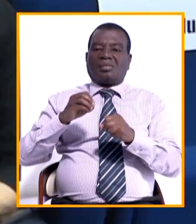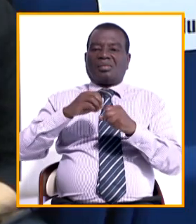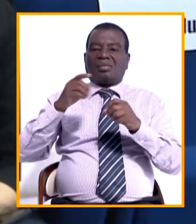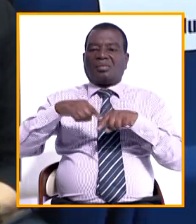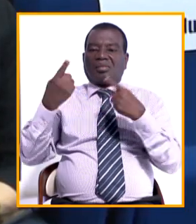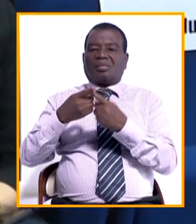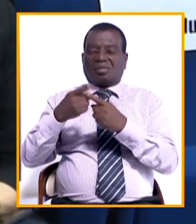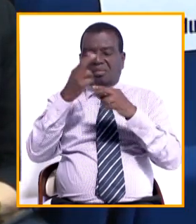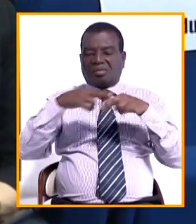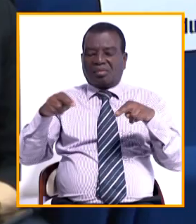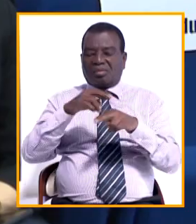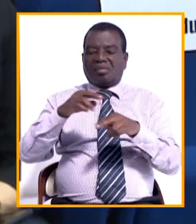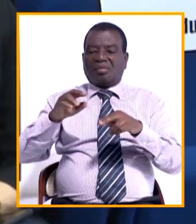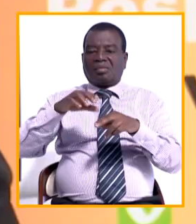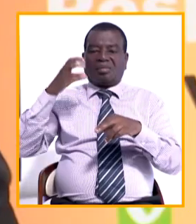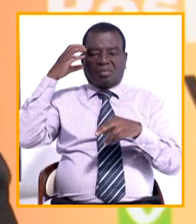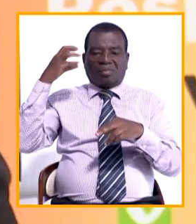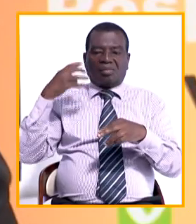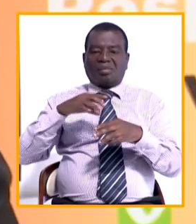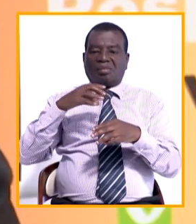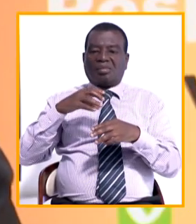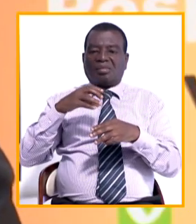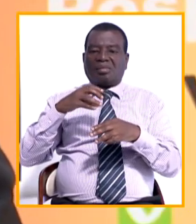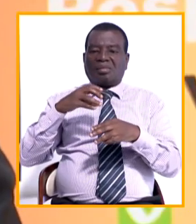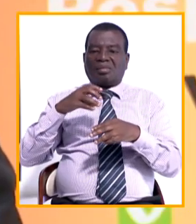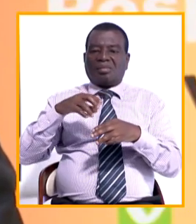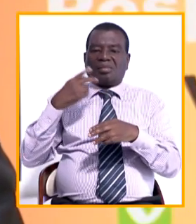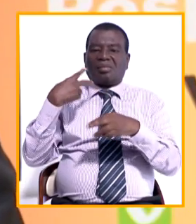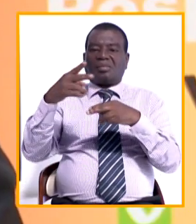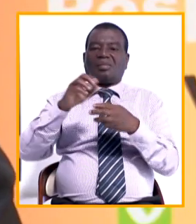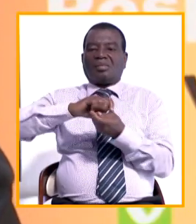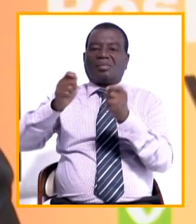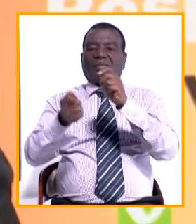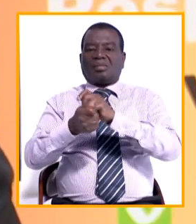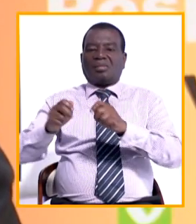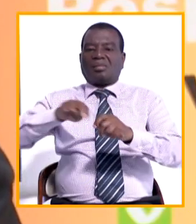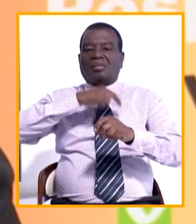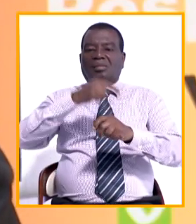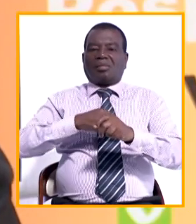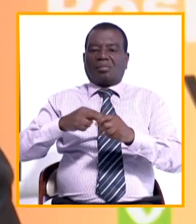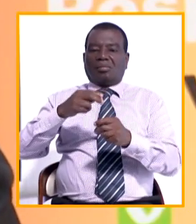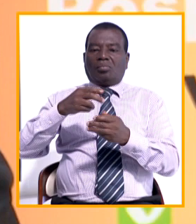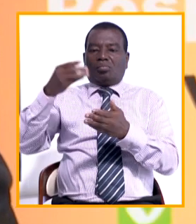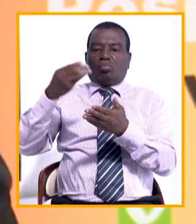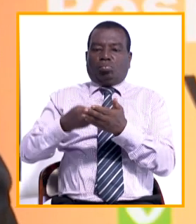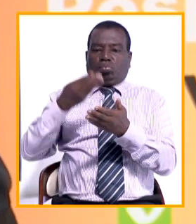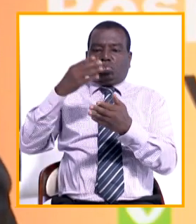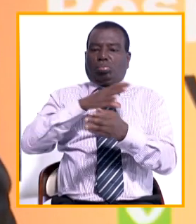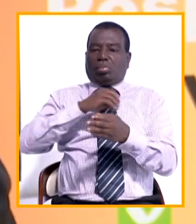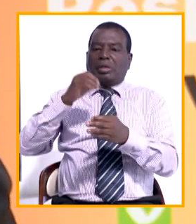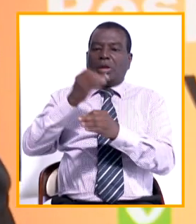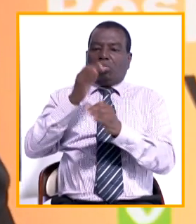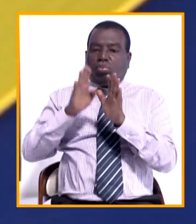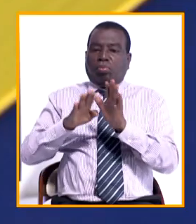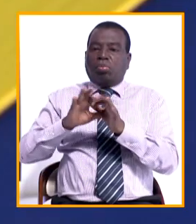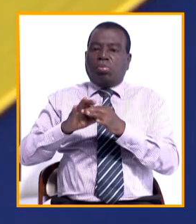par capitalisation, dénommé la complémentaire, qui vise à améliorer le niveau de pension des fonctionnaires et agents de